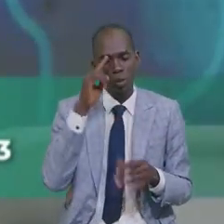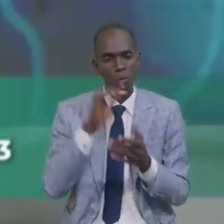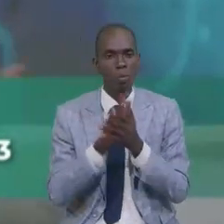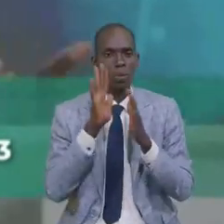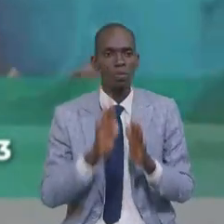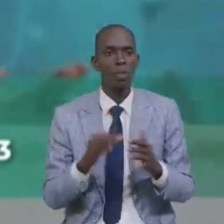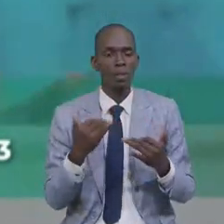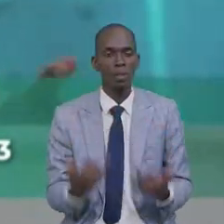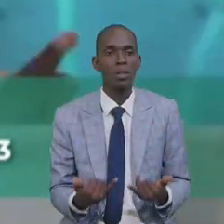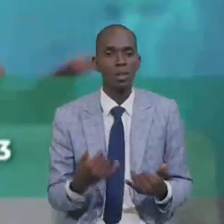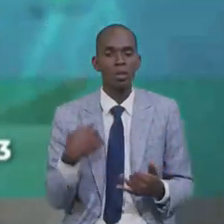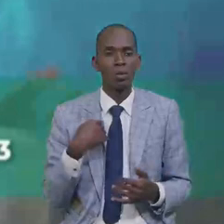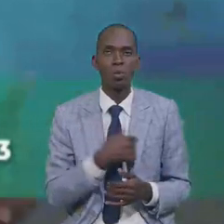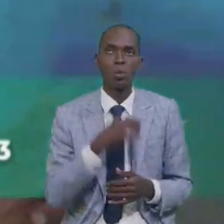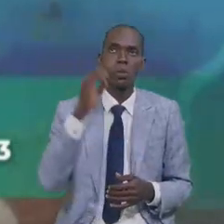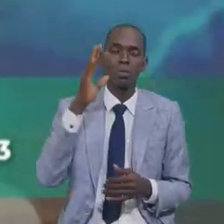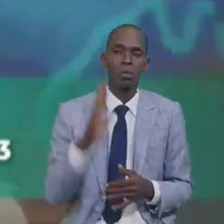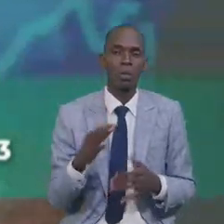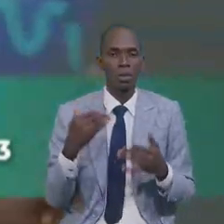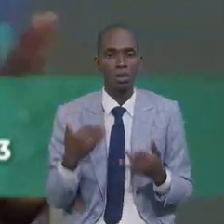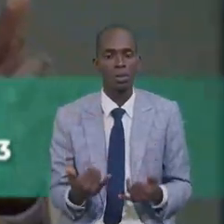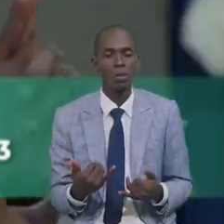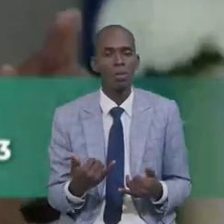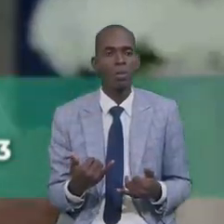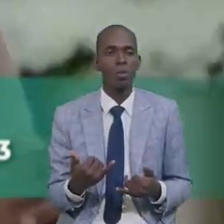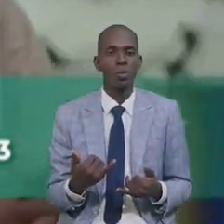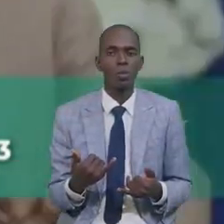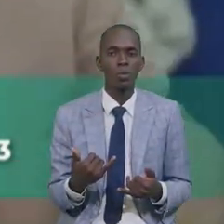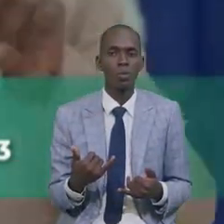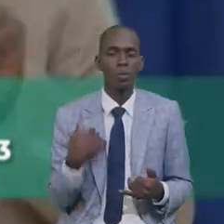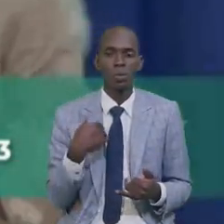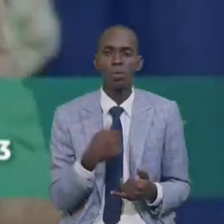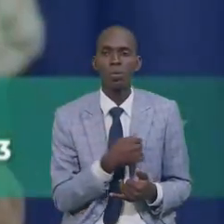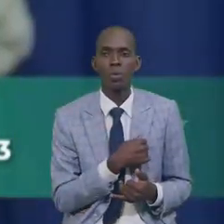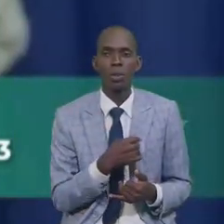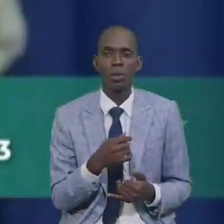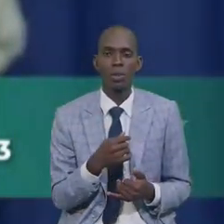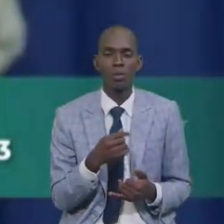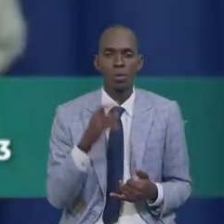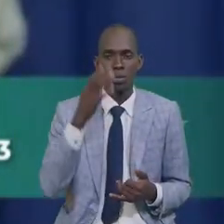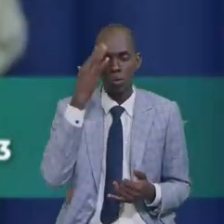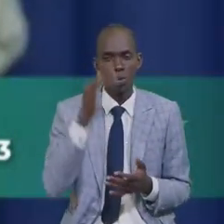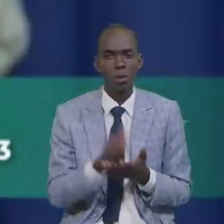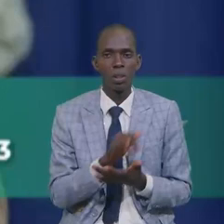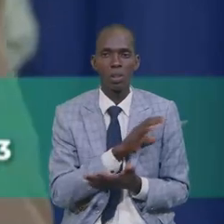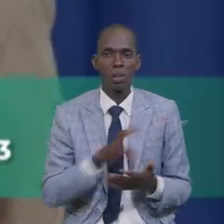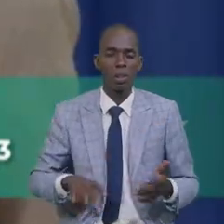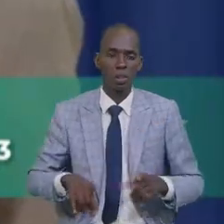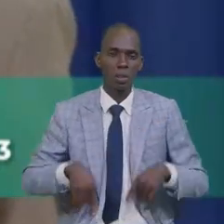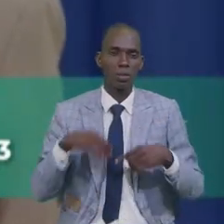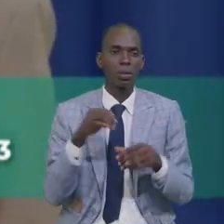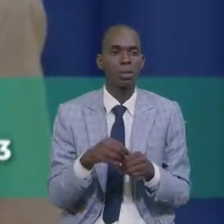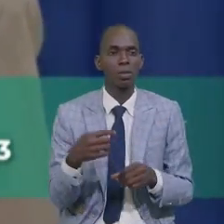nous croyants, nos ministres maintenant. Ce n'est pas nous qui faisons l'œuvre, mais Christ vit en